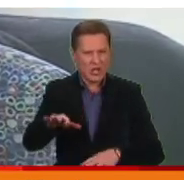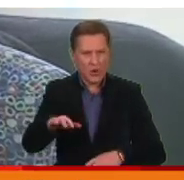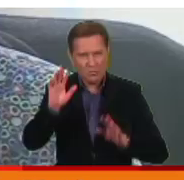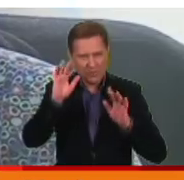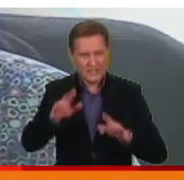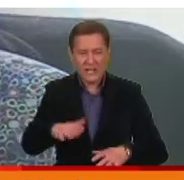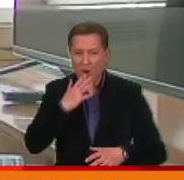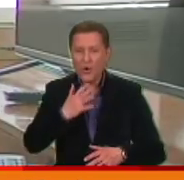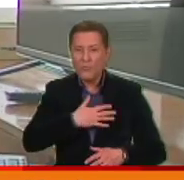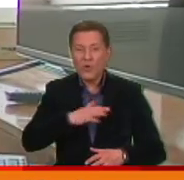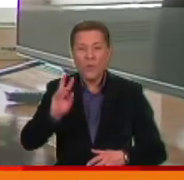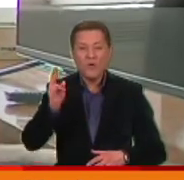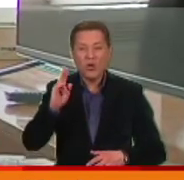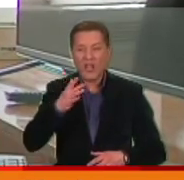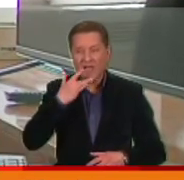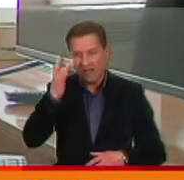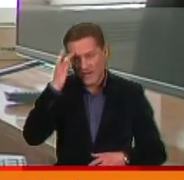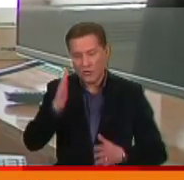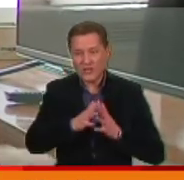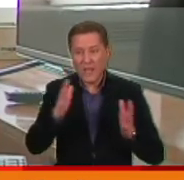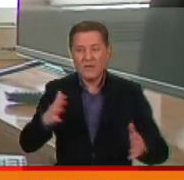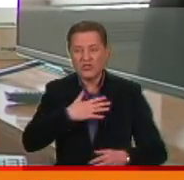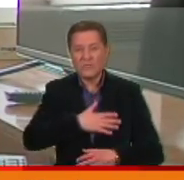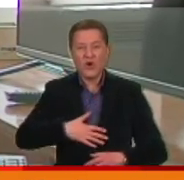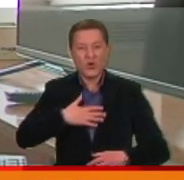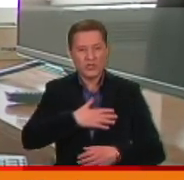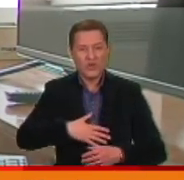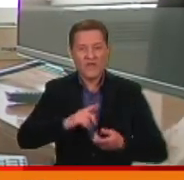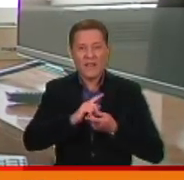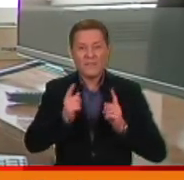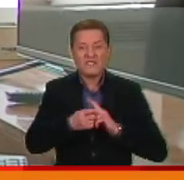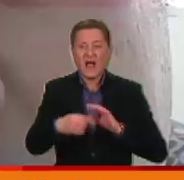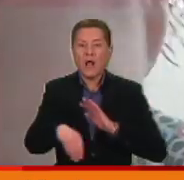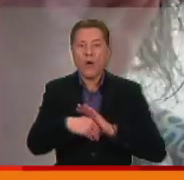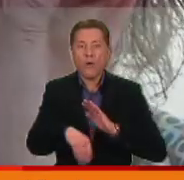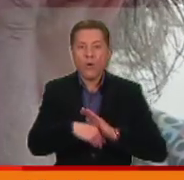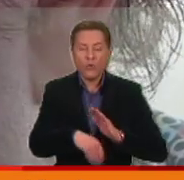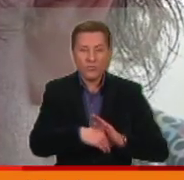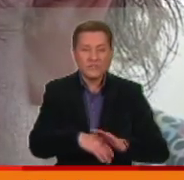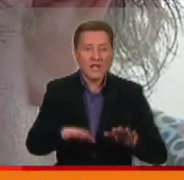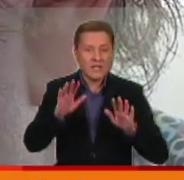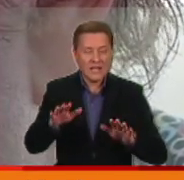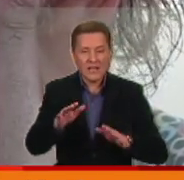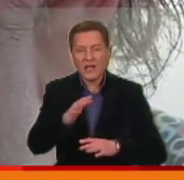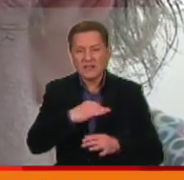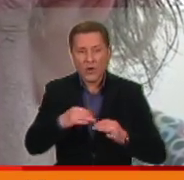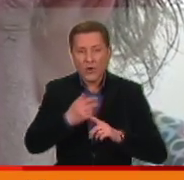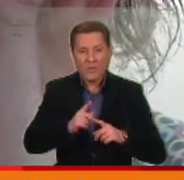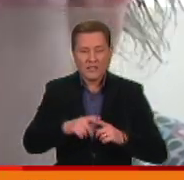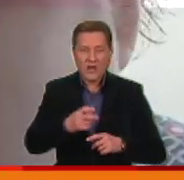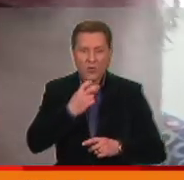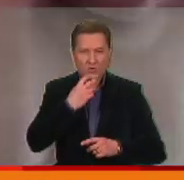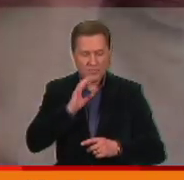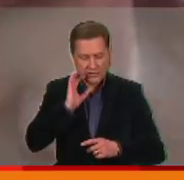люблю Миколаїв улітку. Та найбільшим розчаруванням француза в Україні стала корупція. Щойно заговорили про це, усмішка